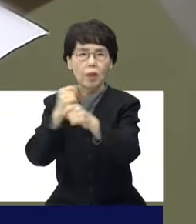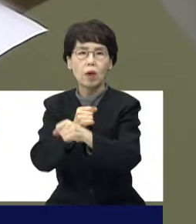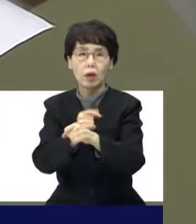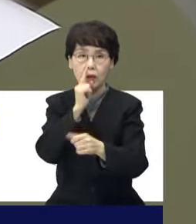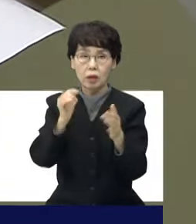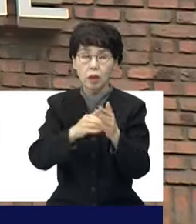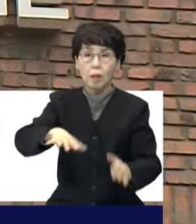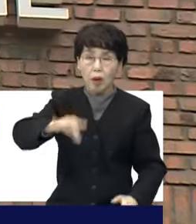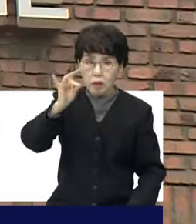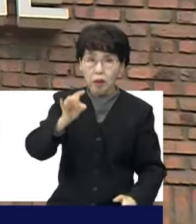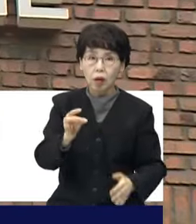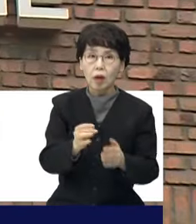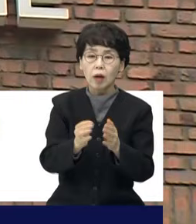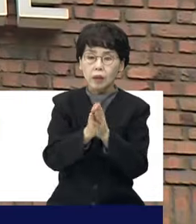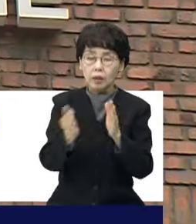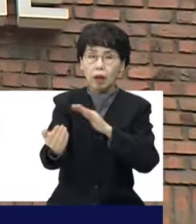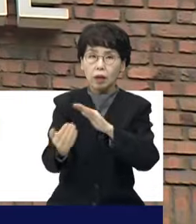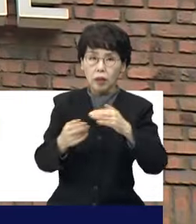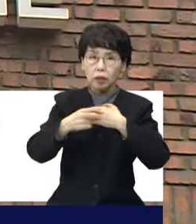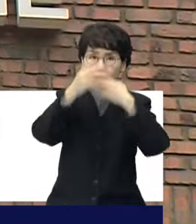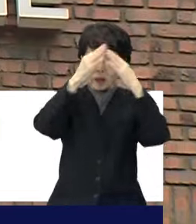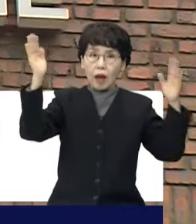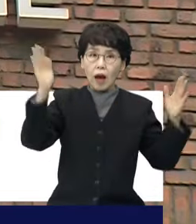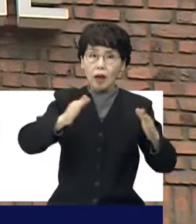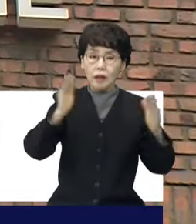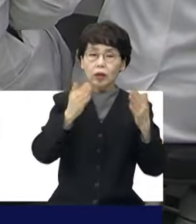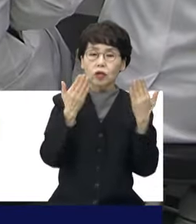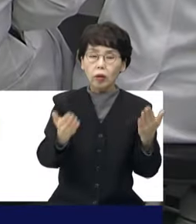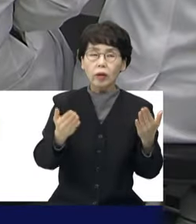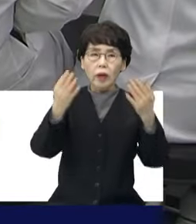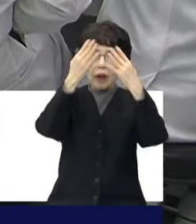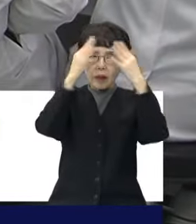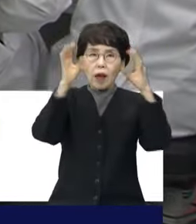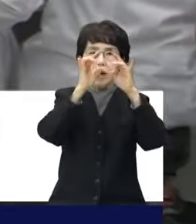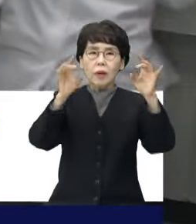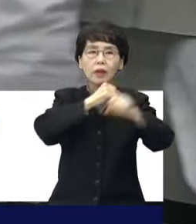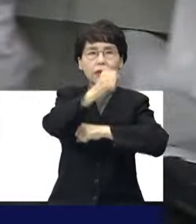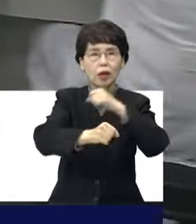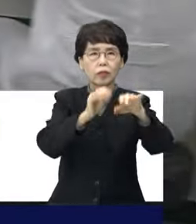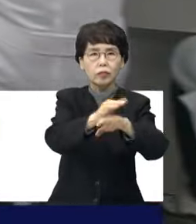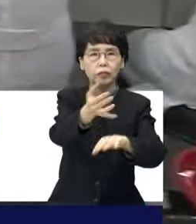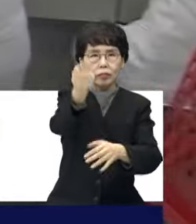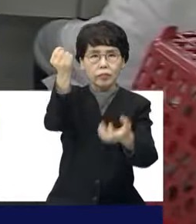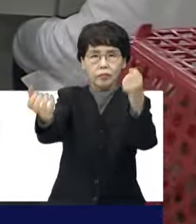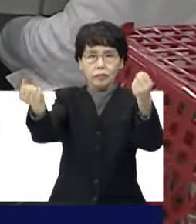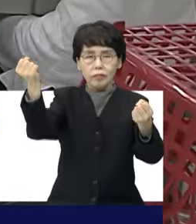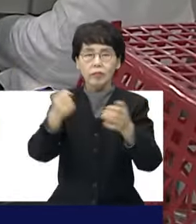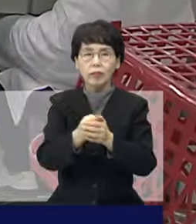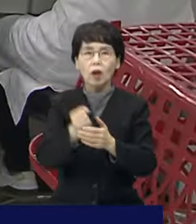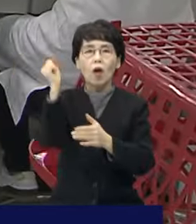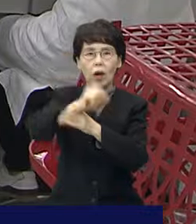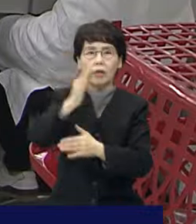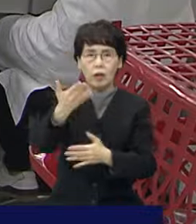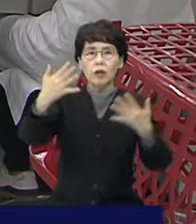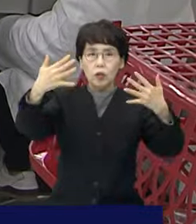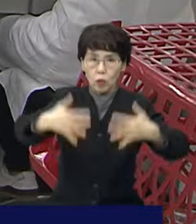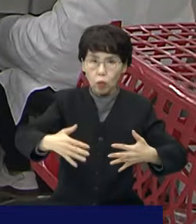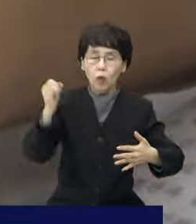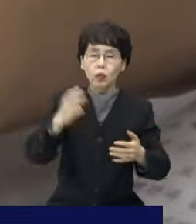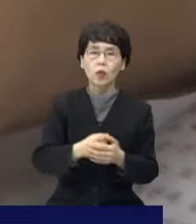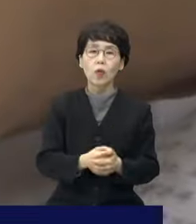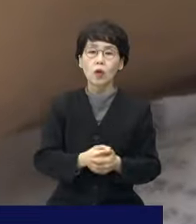협의체 출범에 앞서 의대 학생들의 휴학이 대학의 자율적 의사에 따라 허용돼야 한다는 조건을 내걸었습니다. 또 협의체